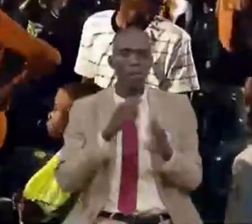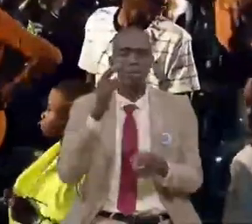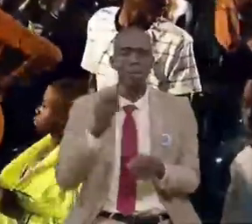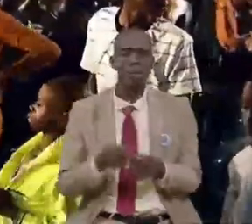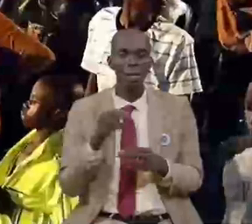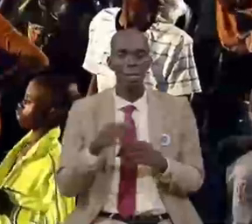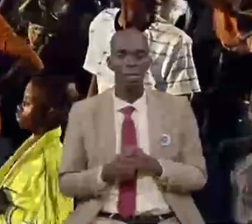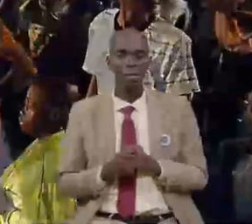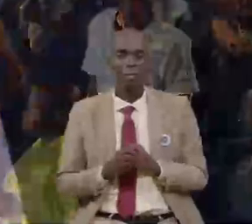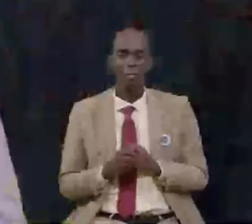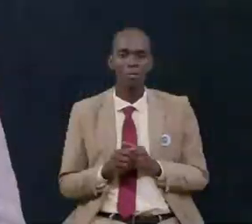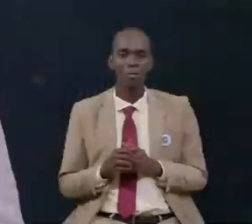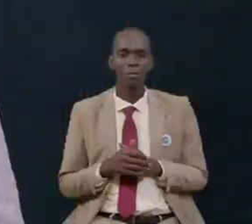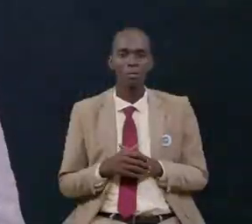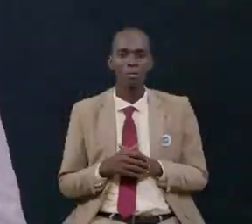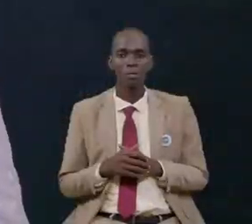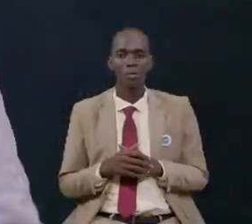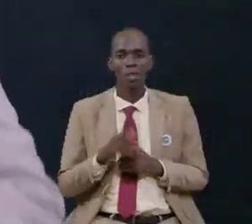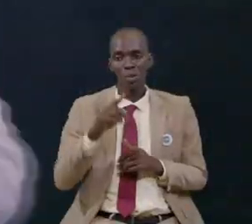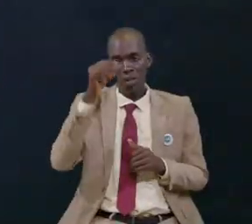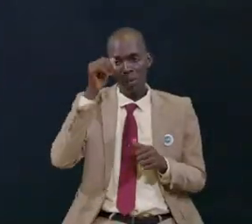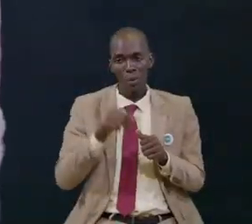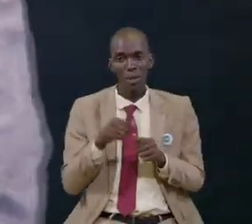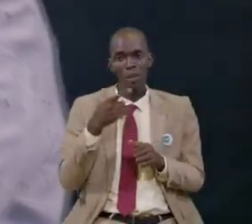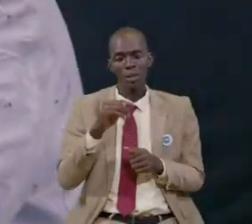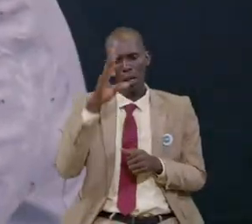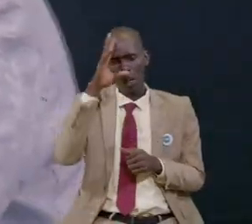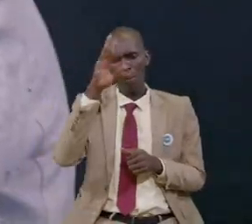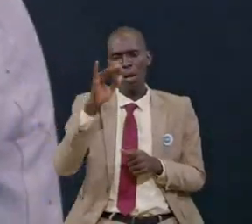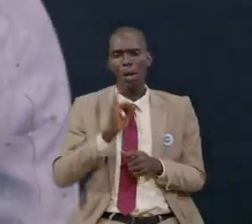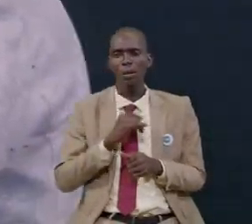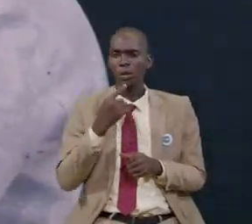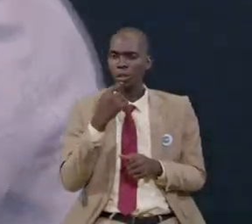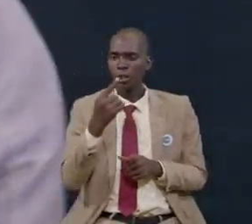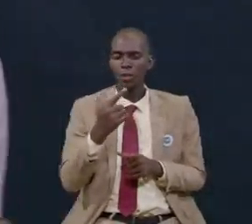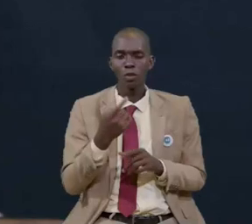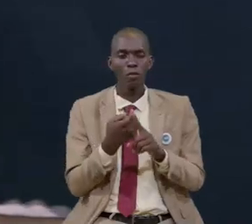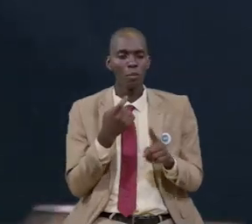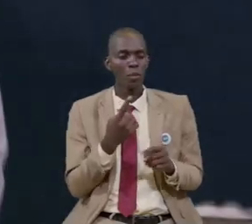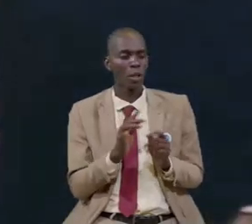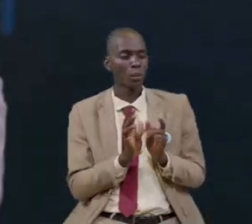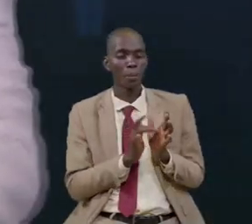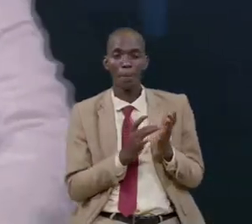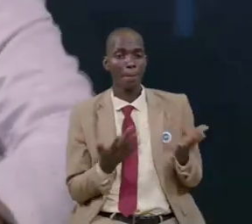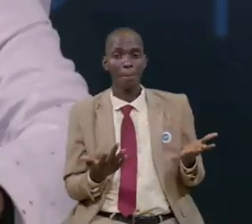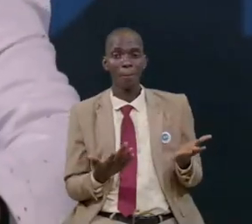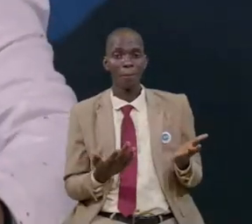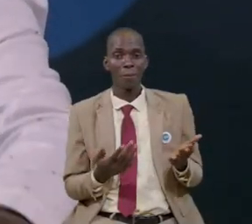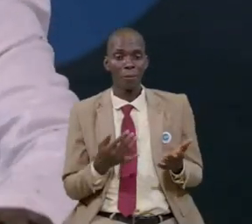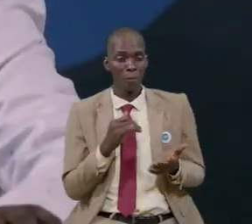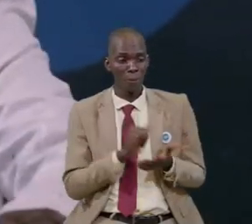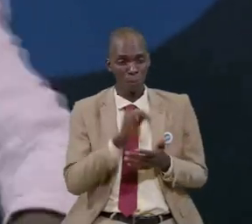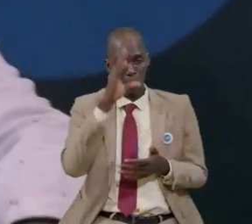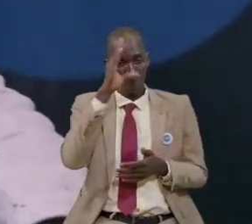au nom de Jésus-Christ. Vous rappelez bien l'homme dont j'avais parlé dans la Bible. Il était à la